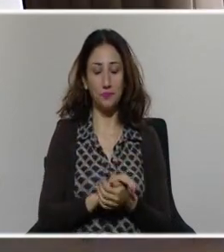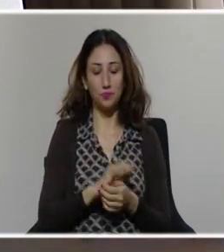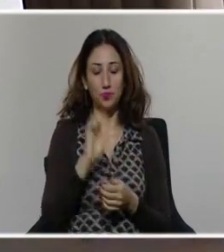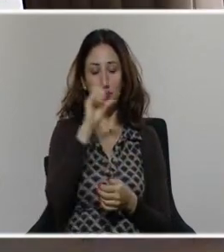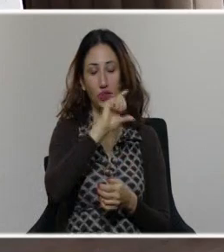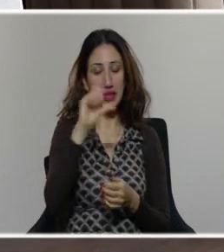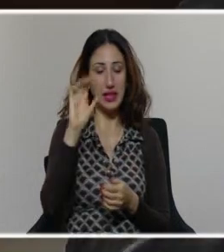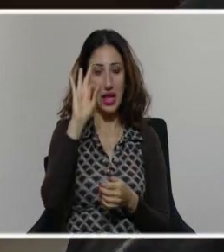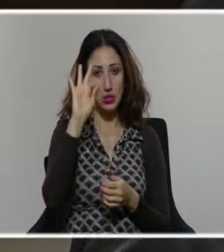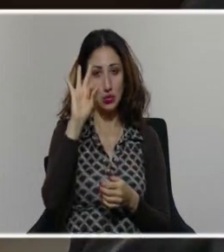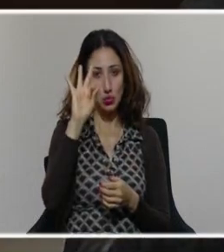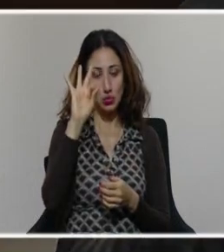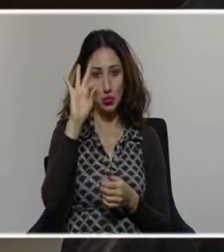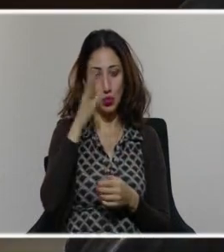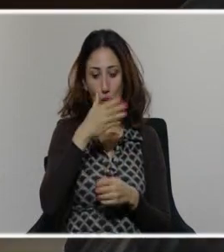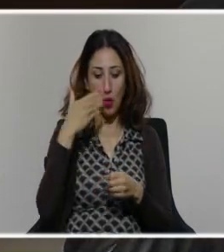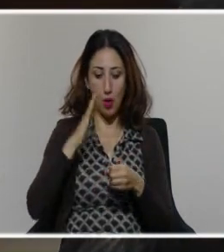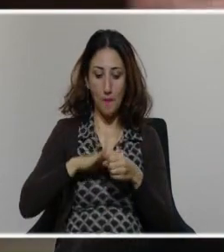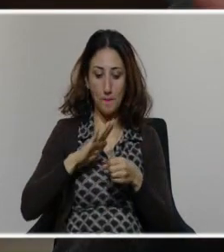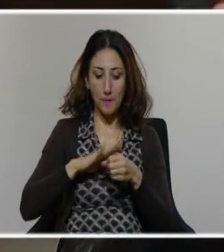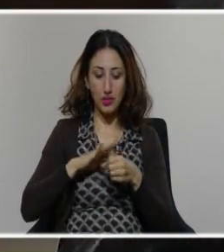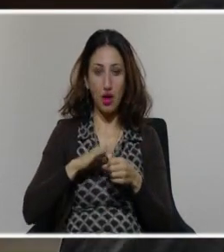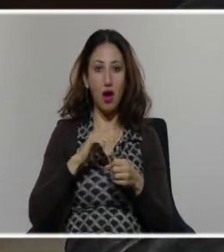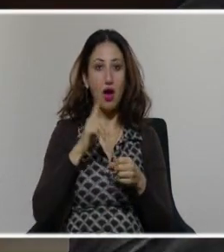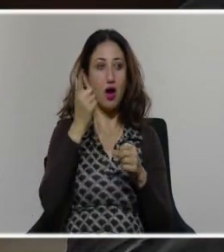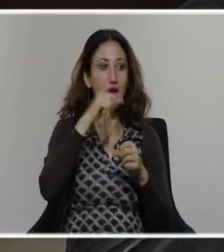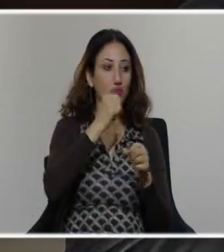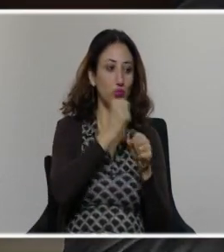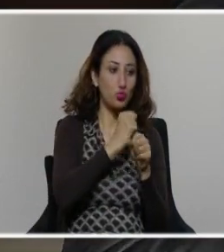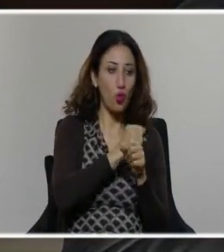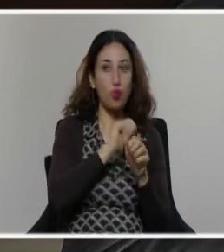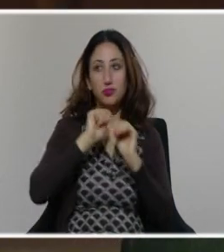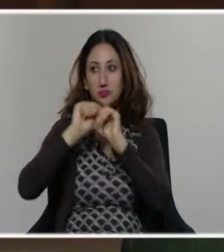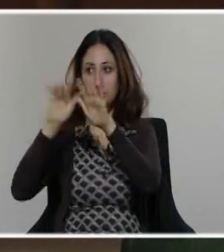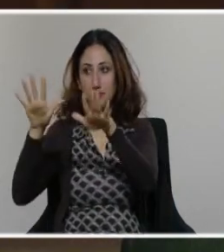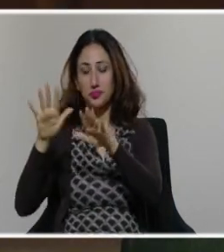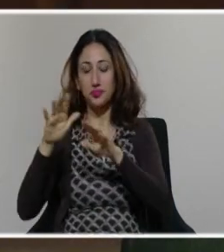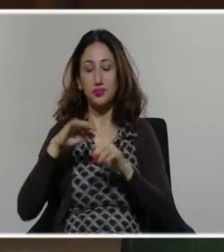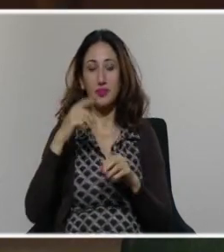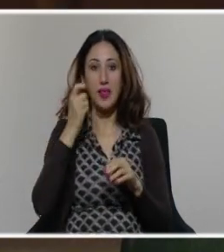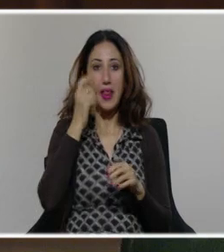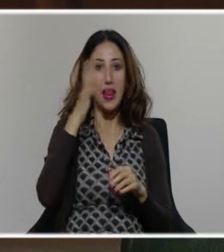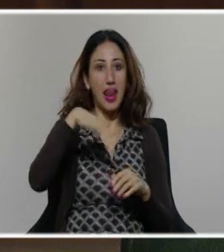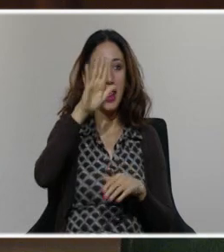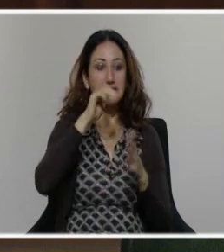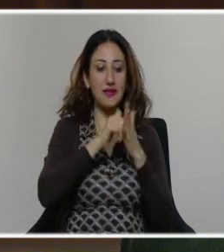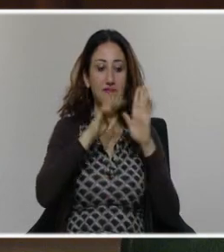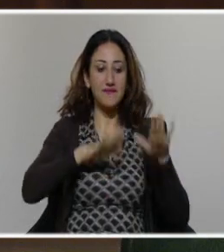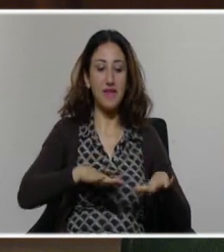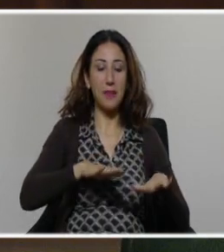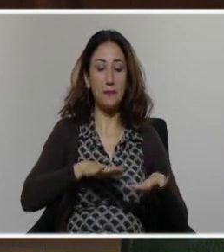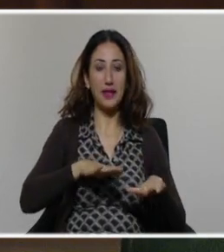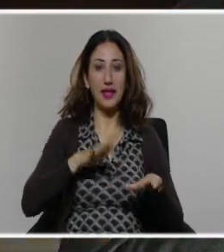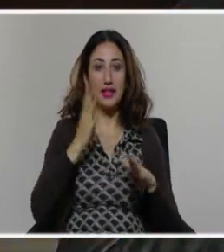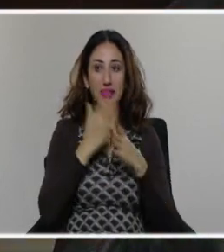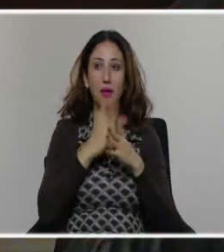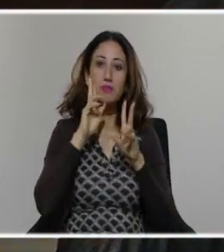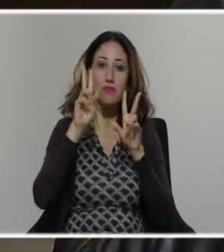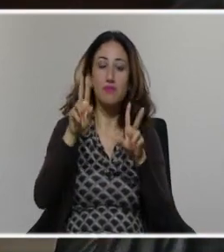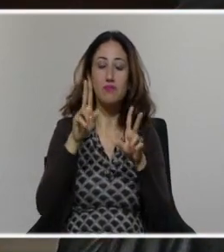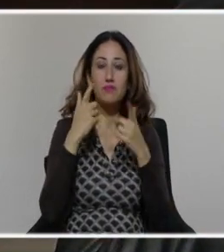3 شهور، اخرهم كمان شهر رمضان احنا بنشتغل وبنذيع على الهواء. زي ما انت قلت كانت الشوارع فعلا كانت بتبقى فاضيه، كله مستني المسلسل. ومن